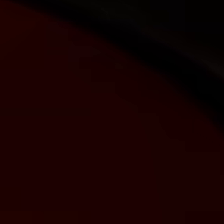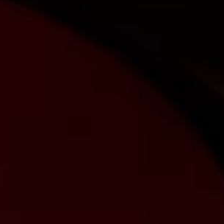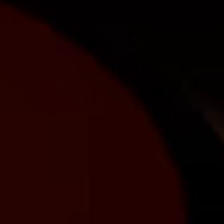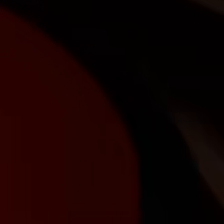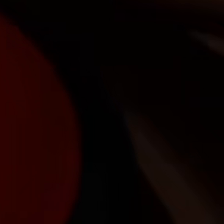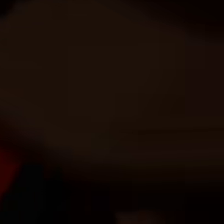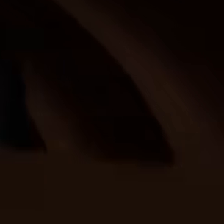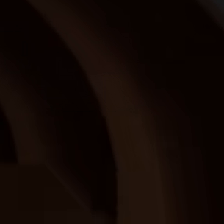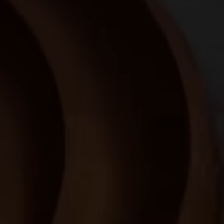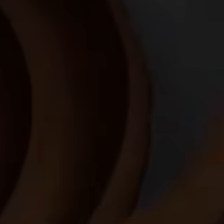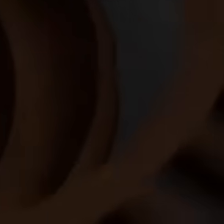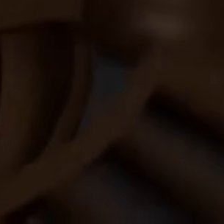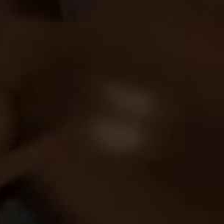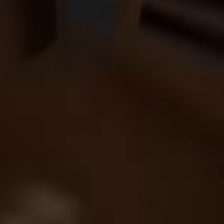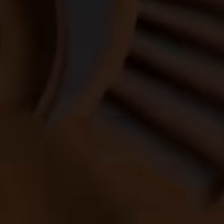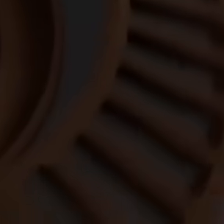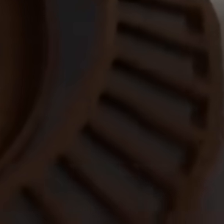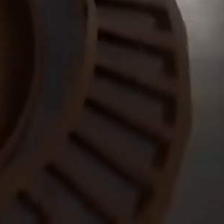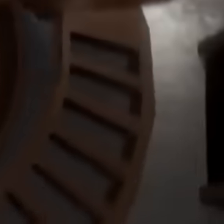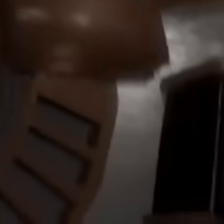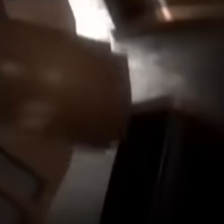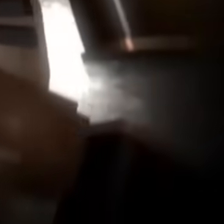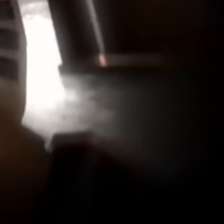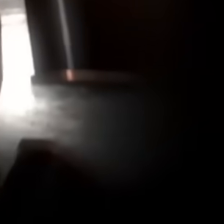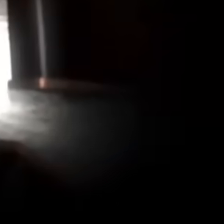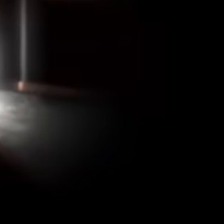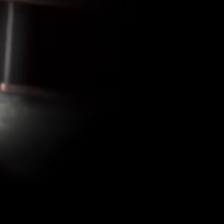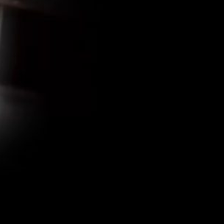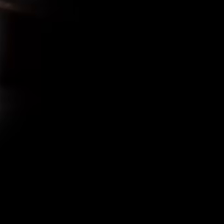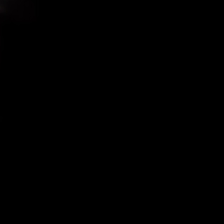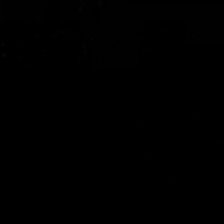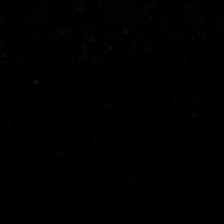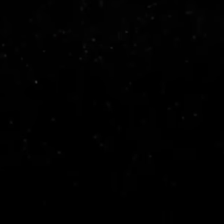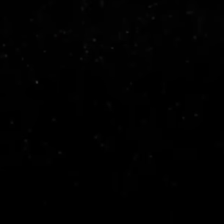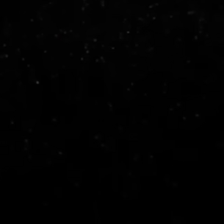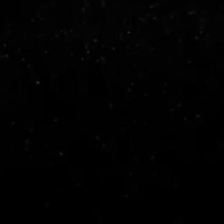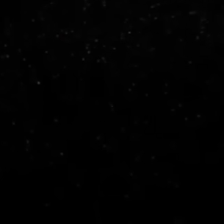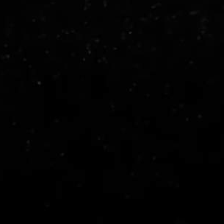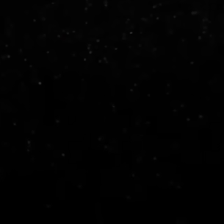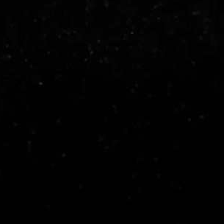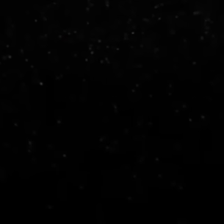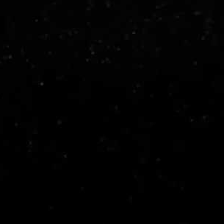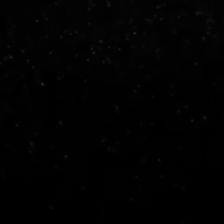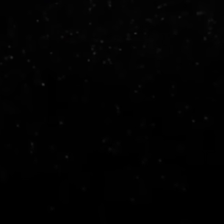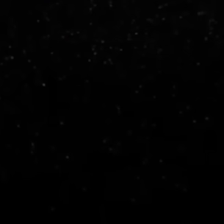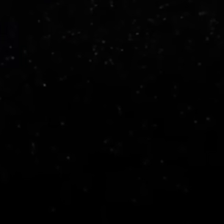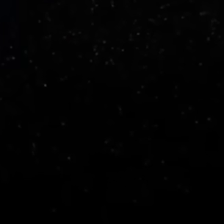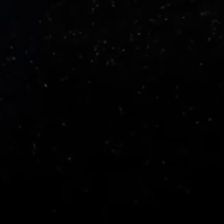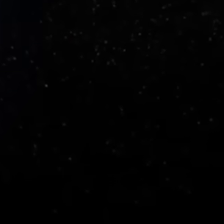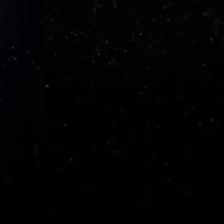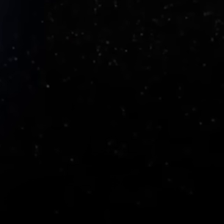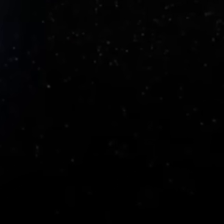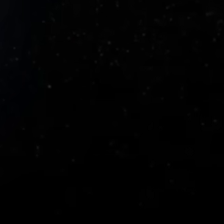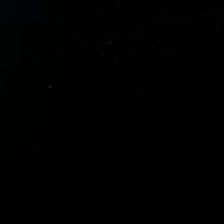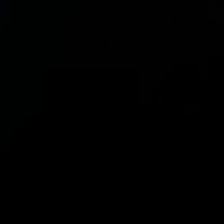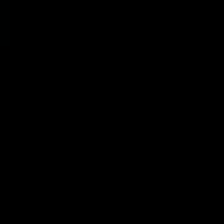dönen bir çemberin boşluklarından ışık hüzmesi süzülüyor. Alttaki çarkın ortasında yazan Meet Made in Türkiye yazısı havalanıp yıldızların önüne geçti.